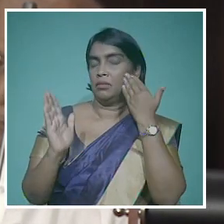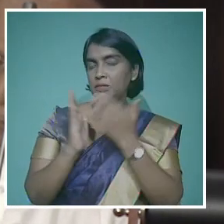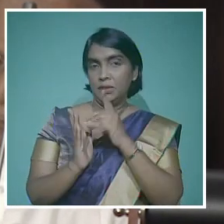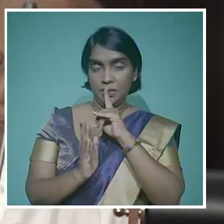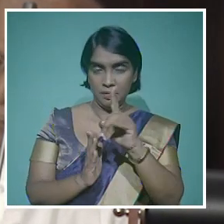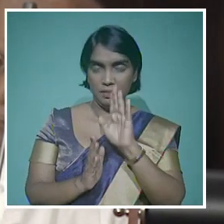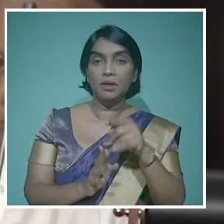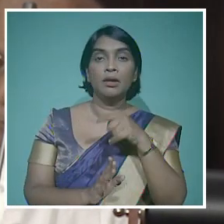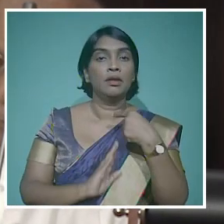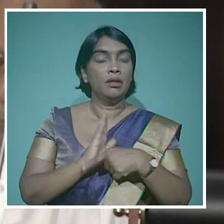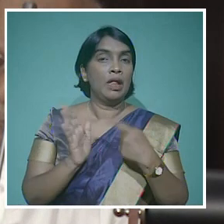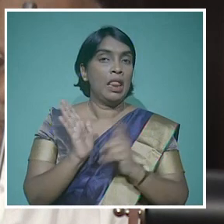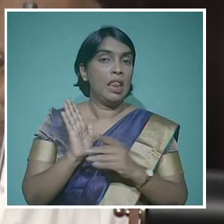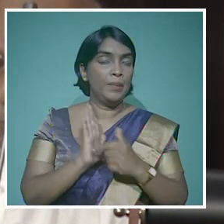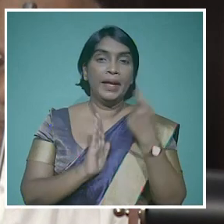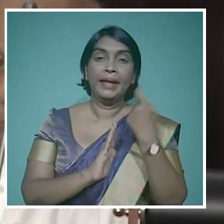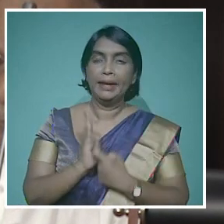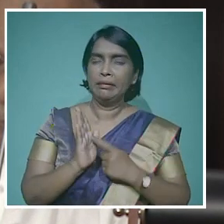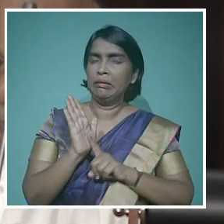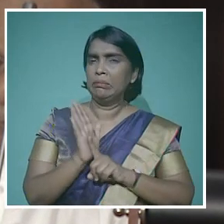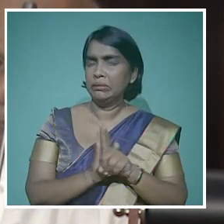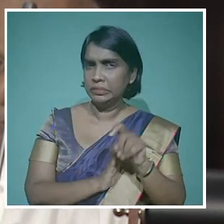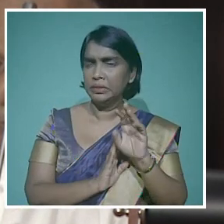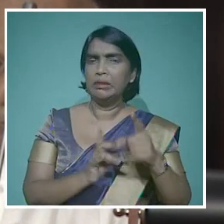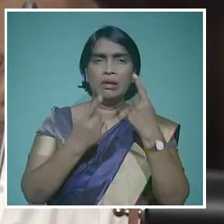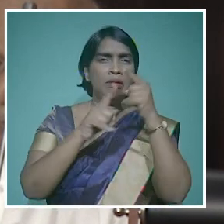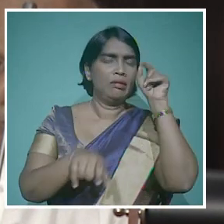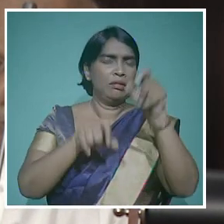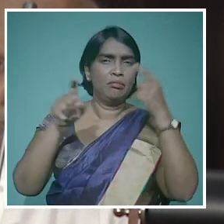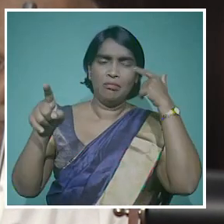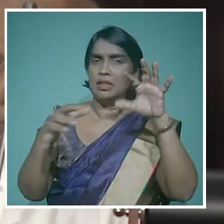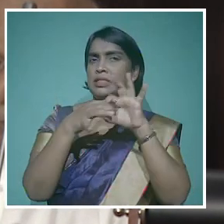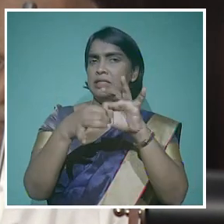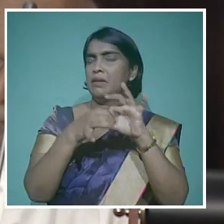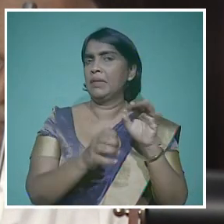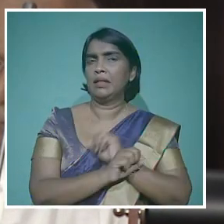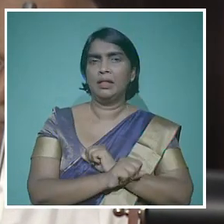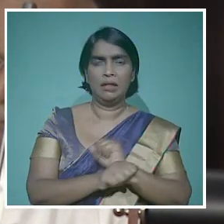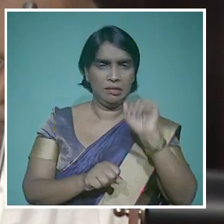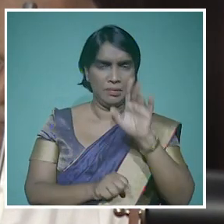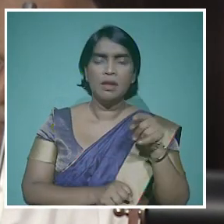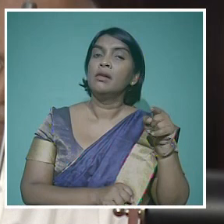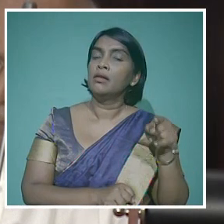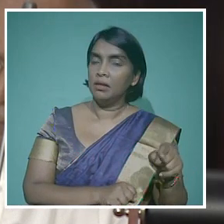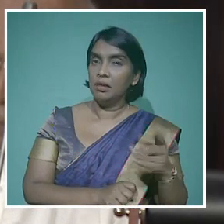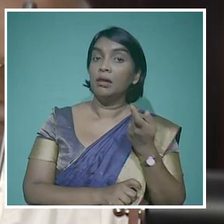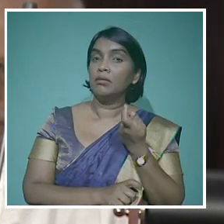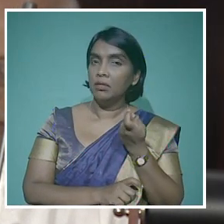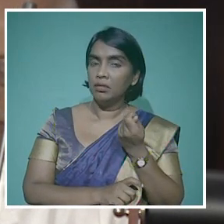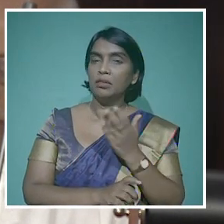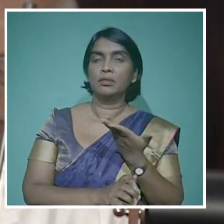යුතුය. මේ රට කම්කරු නීති යල්පැන ගිය හා එකිනෙක අතර සම්බන්ධතාවයක් නොමැති ඒවා වන බැවින්